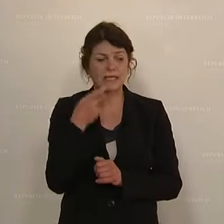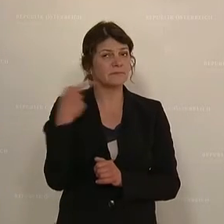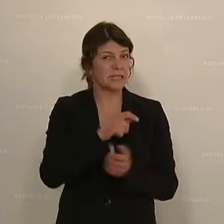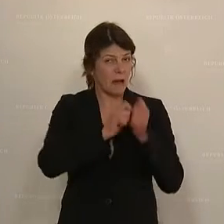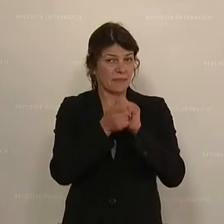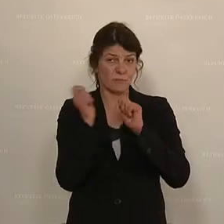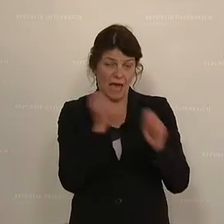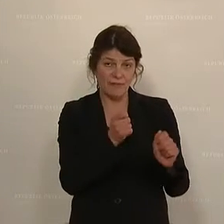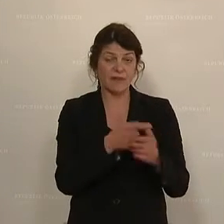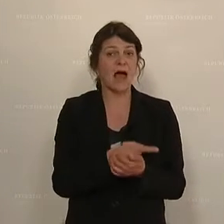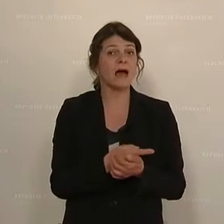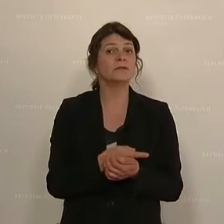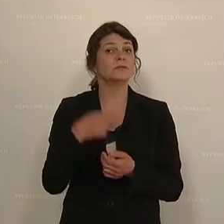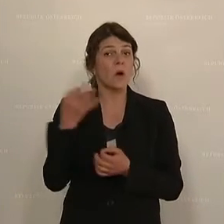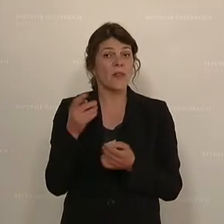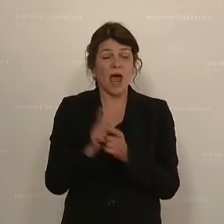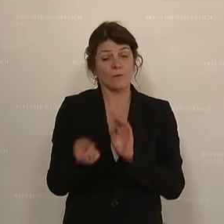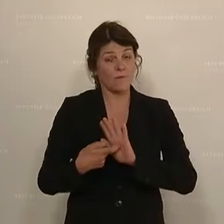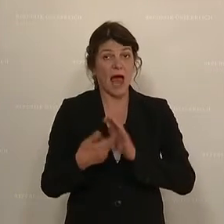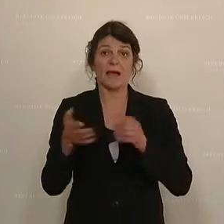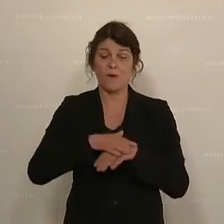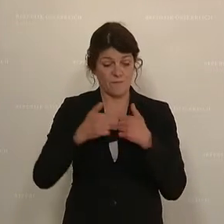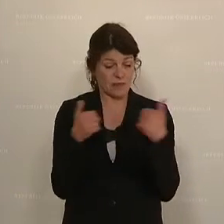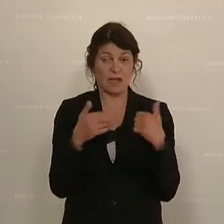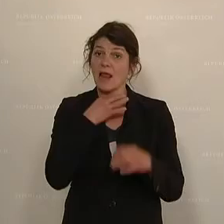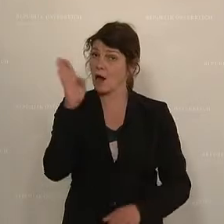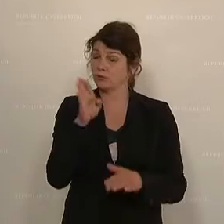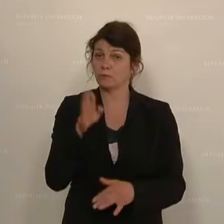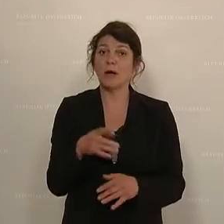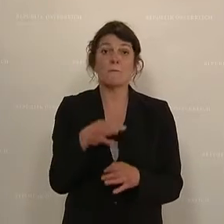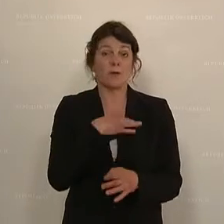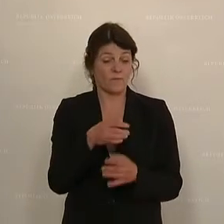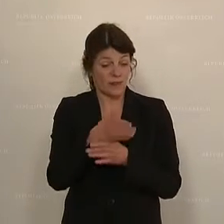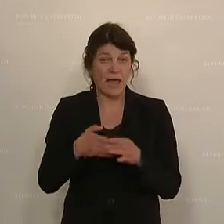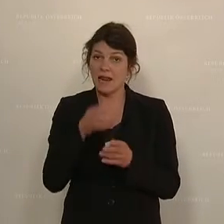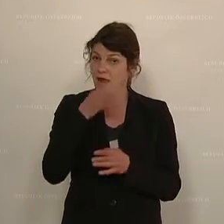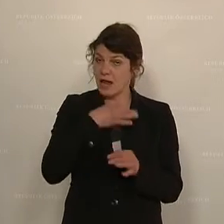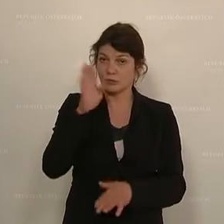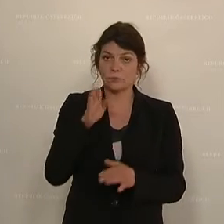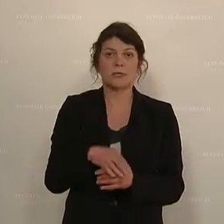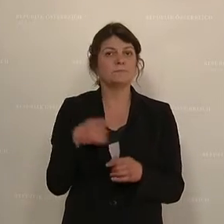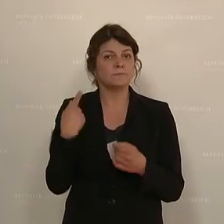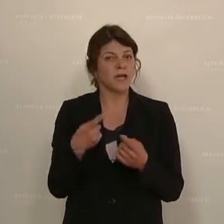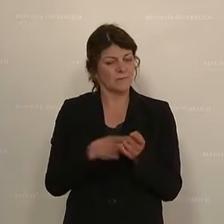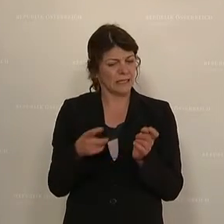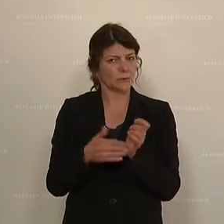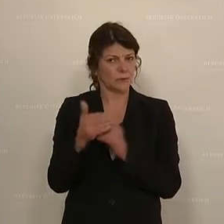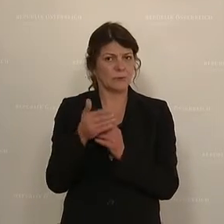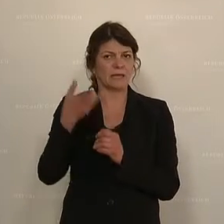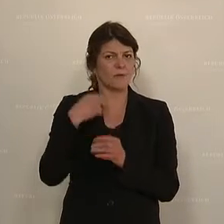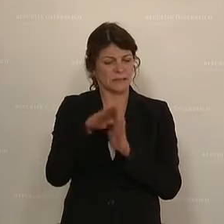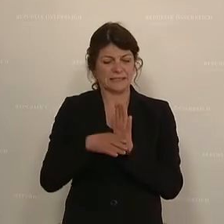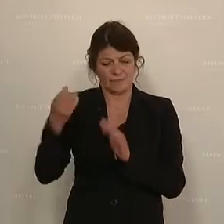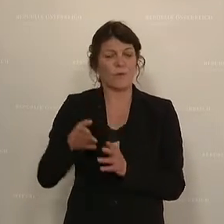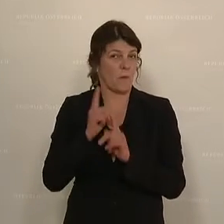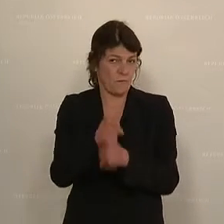Abänderungsantrag bzw. den Verlangen auf getrennte Abstimmung betroffenen Teile der Systematik des Gesetzentwurfs folgen